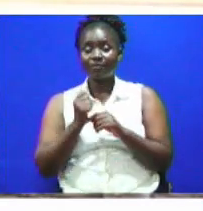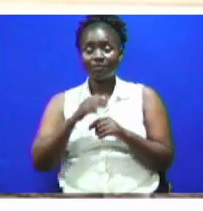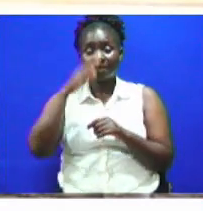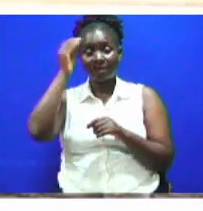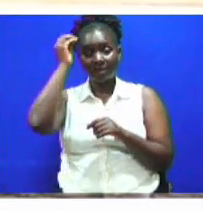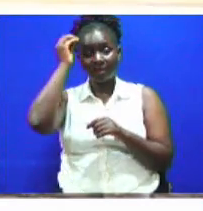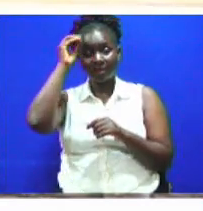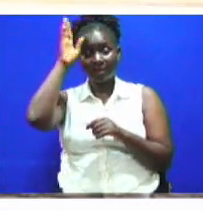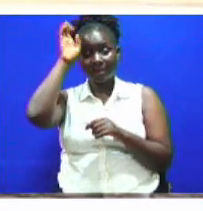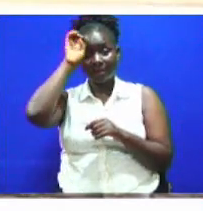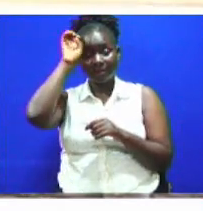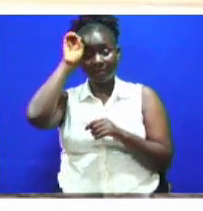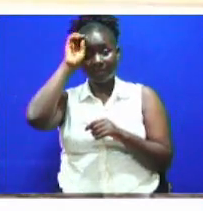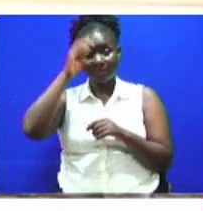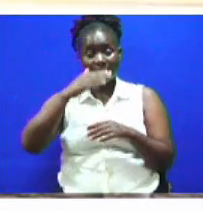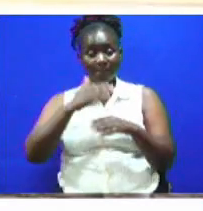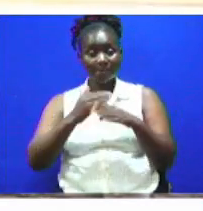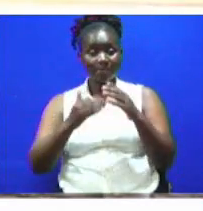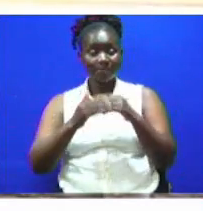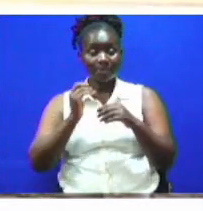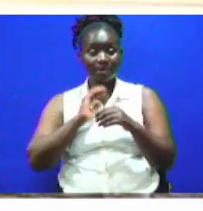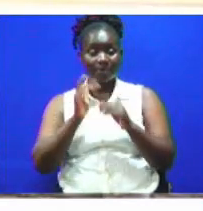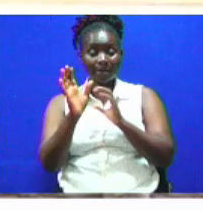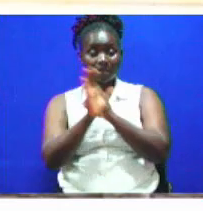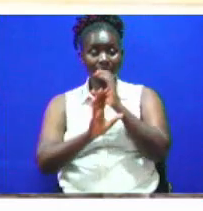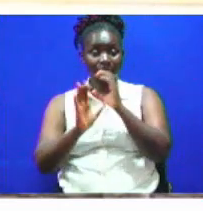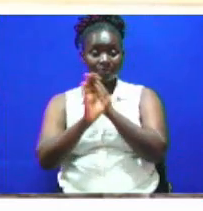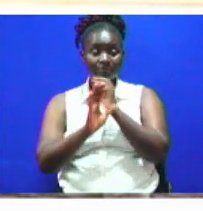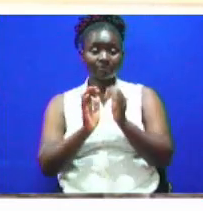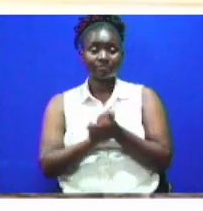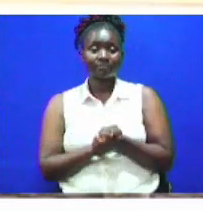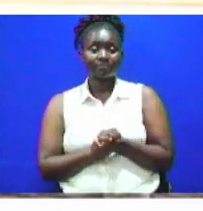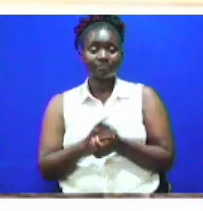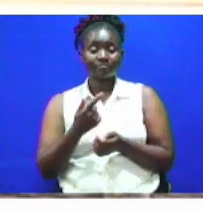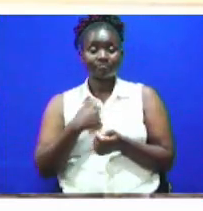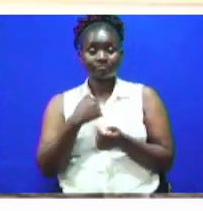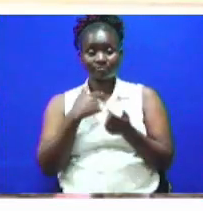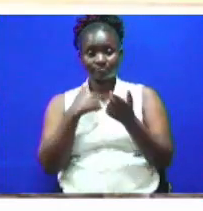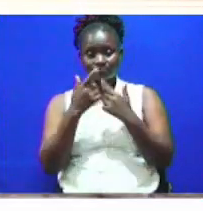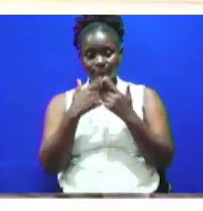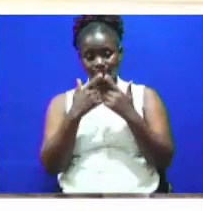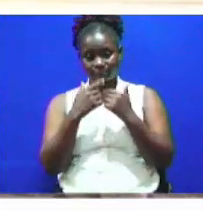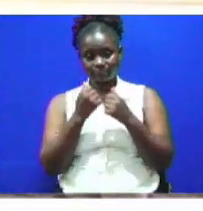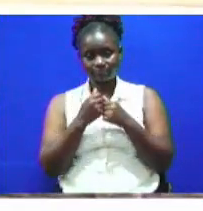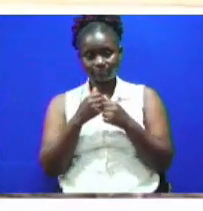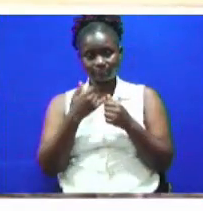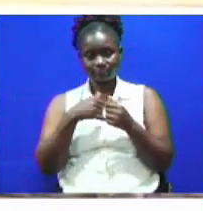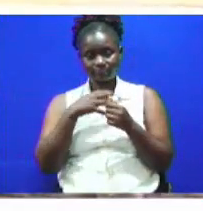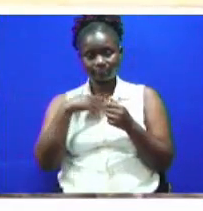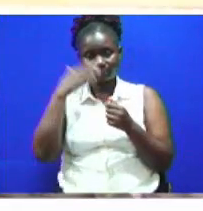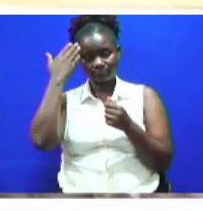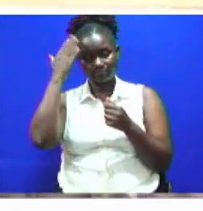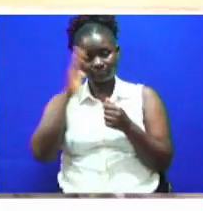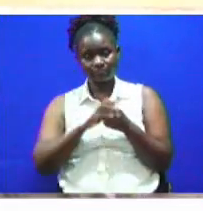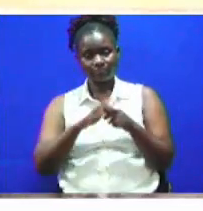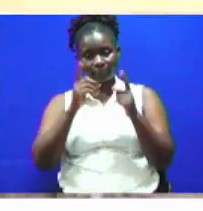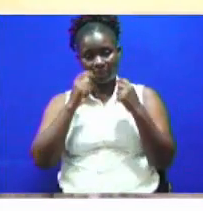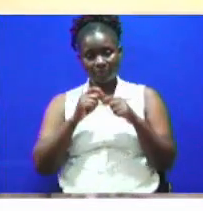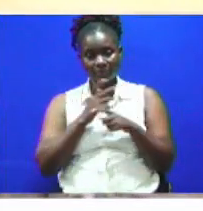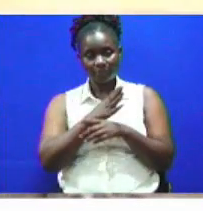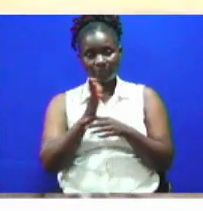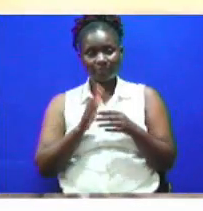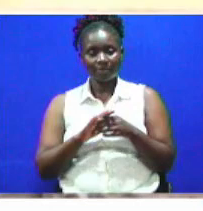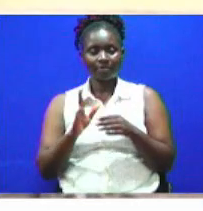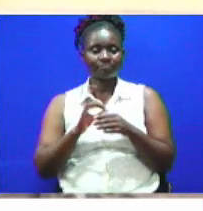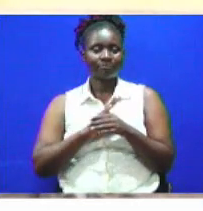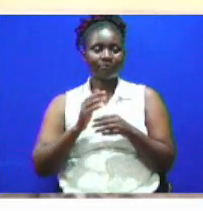na watu konyara go build Kenya So ngo kwana na ki ni manyete ntu atema ko beka beka lakini ntu kirit